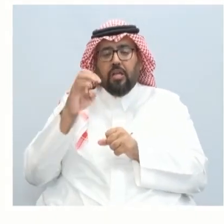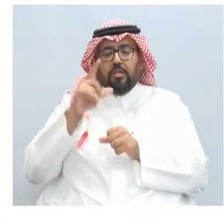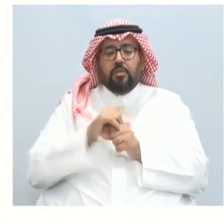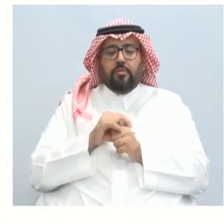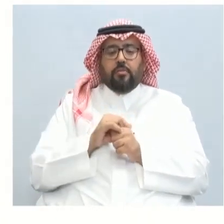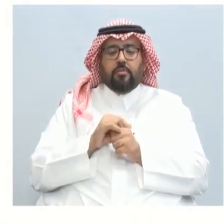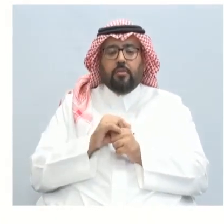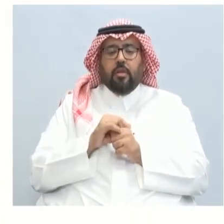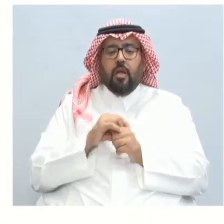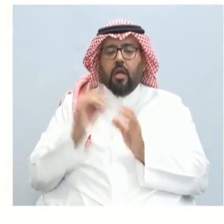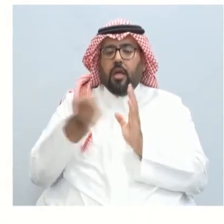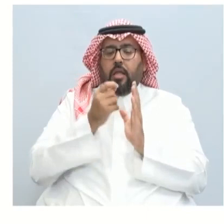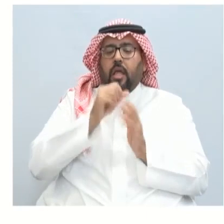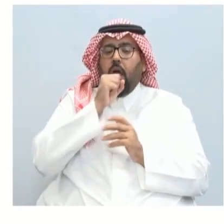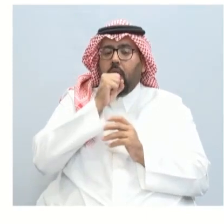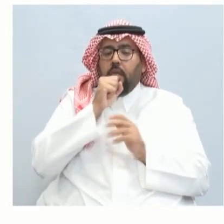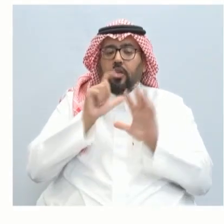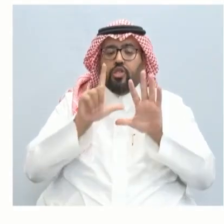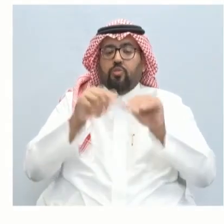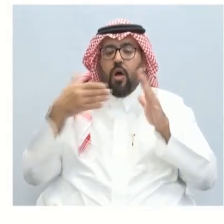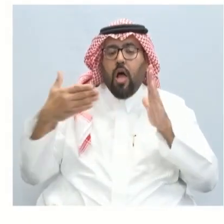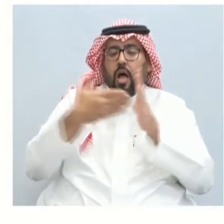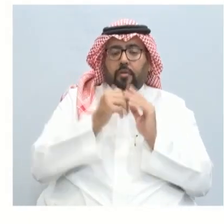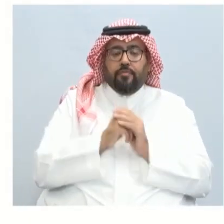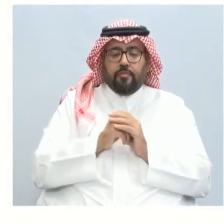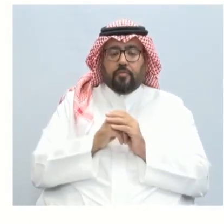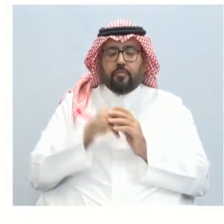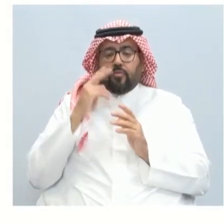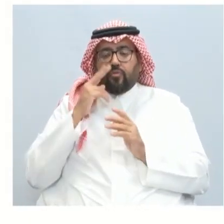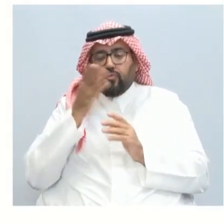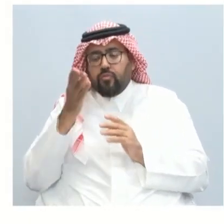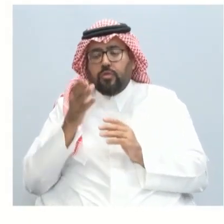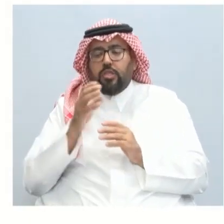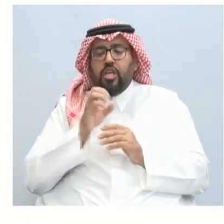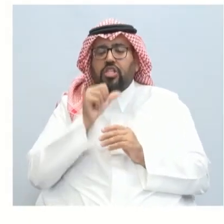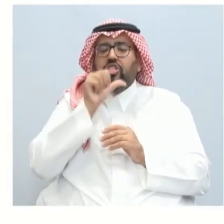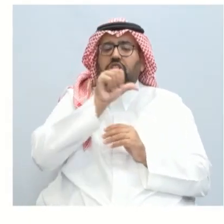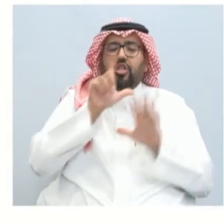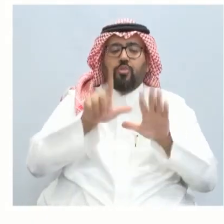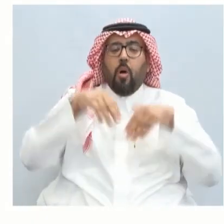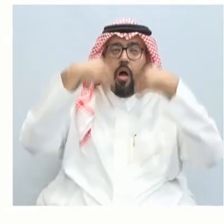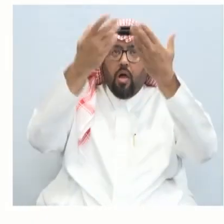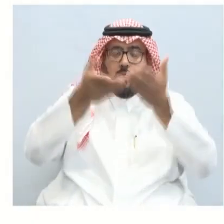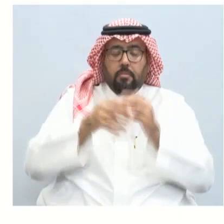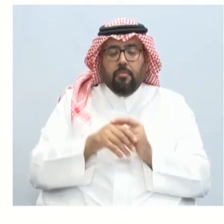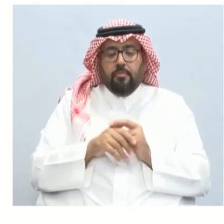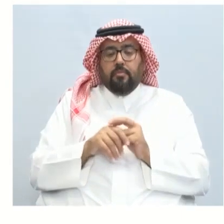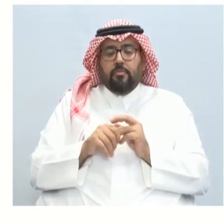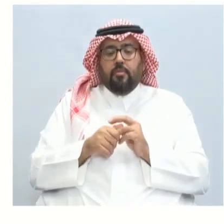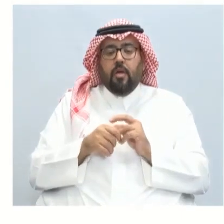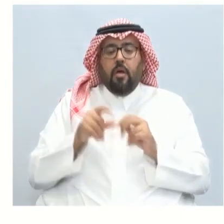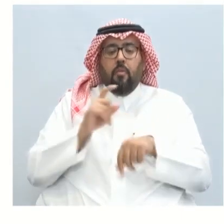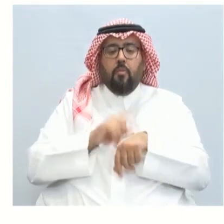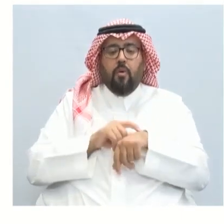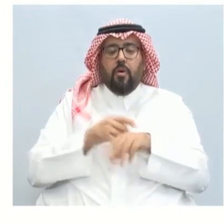احسنتم اعداد الاذاعه لاخر الاسبوع ممتازين زياره جدي في الاسبوع القادم احسنتم موعد